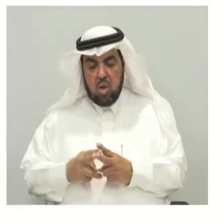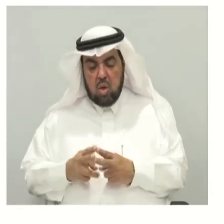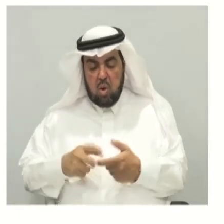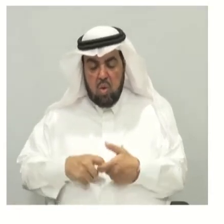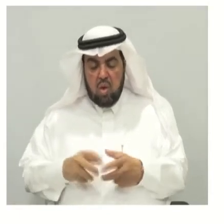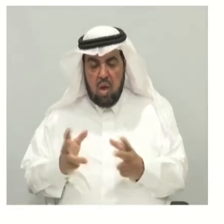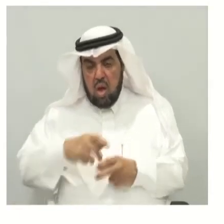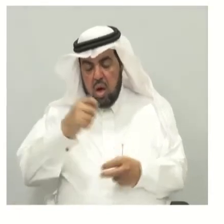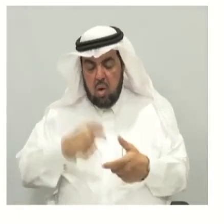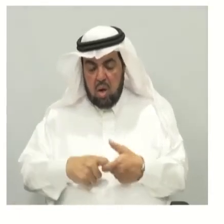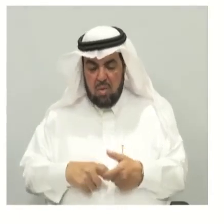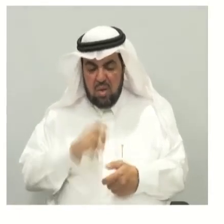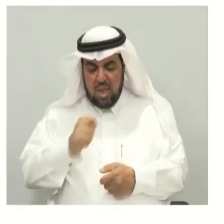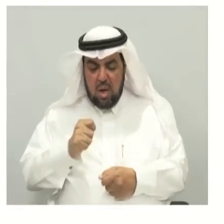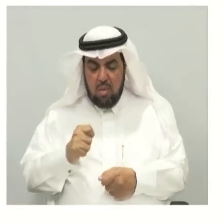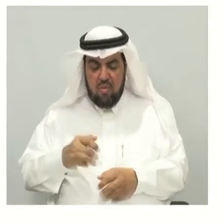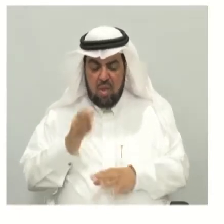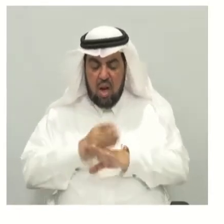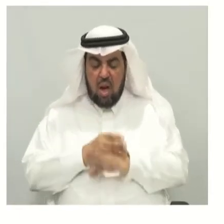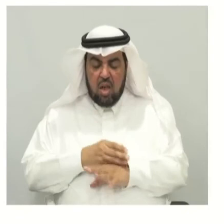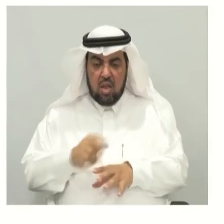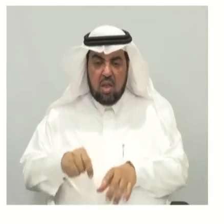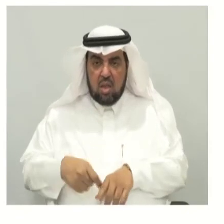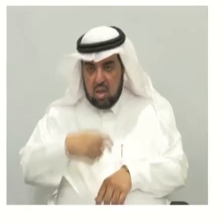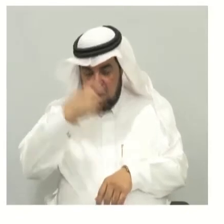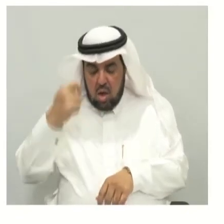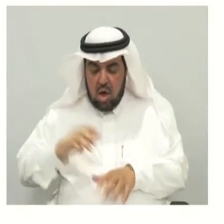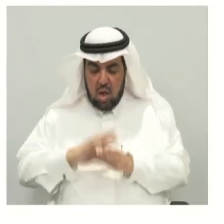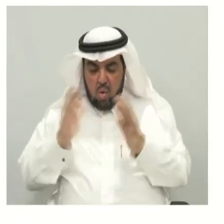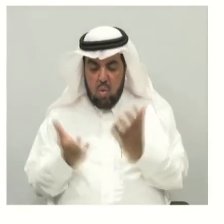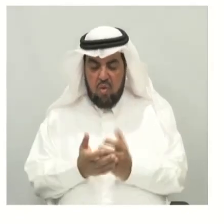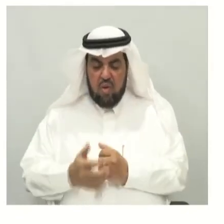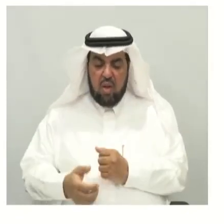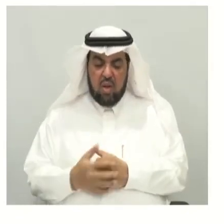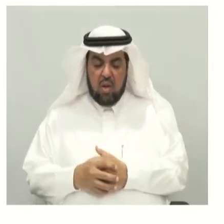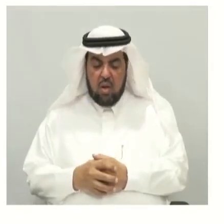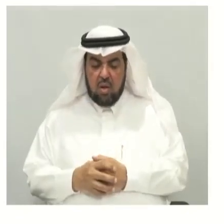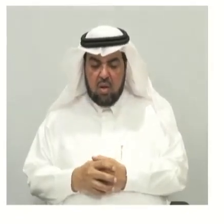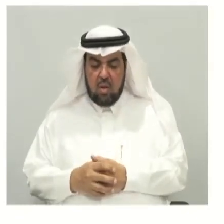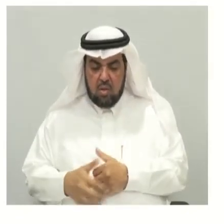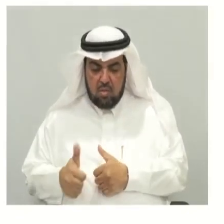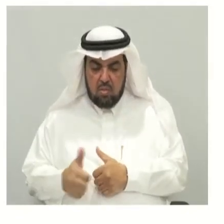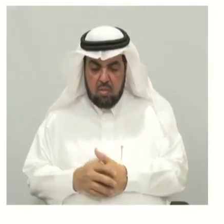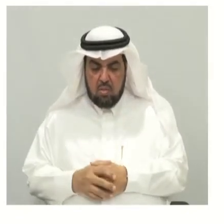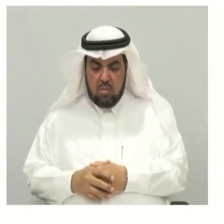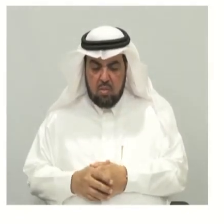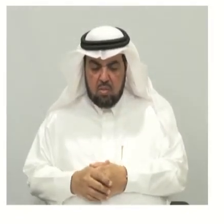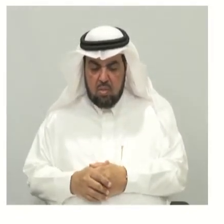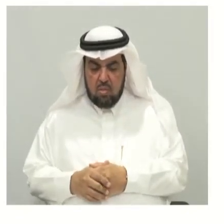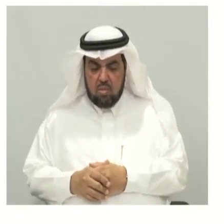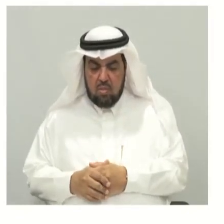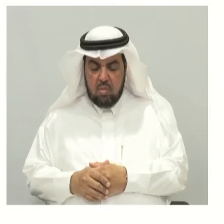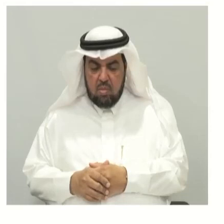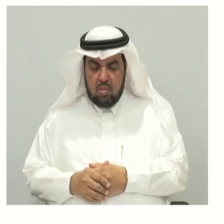والكهرباء وصلبة في درجة حرارة الغرفة، أغلبها صلبة، هي ماذا؟ أحسنتم رائعين،